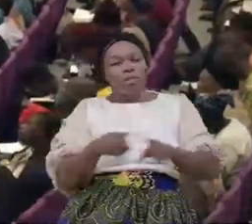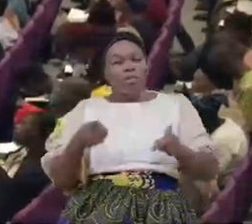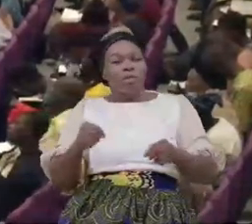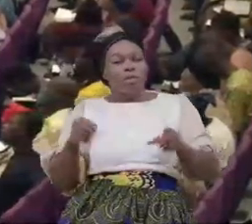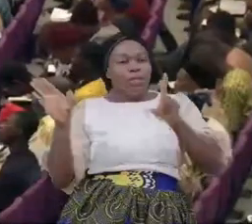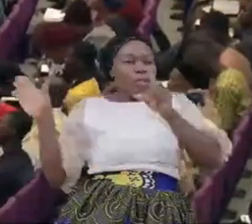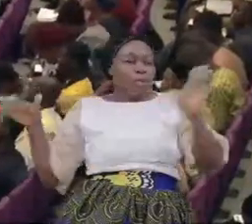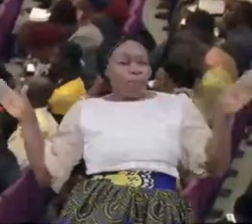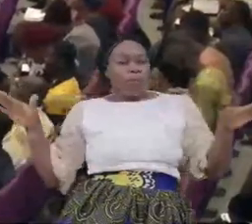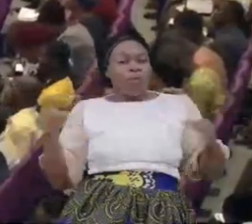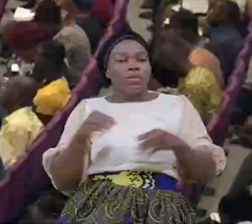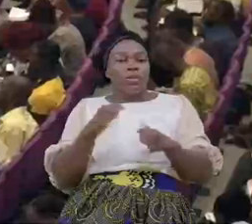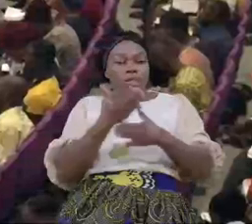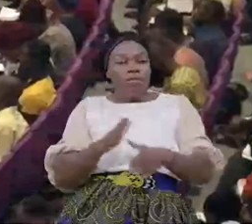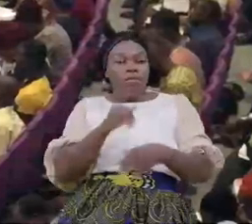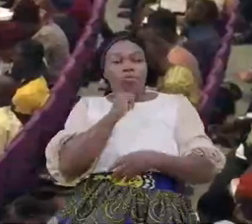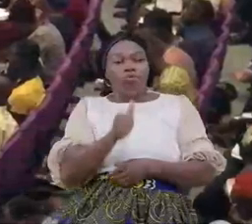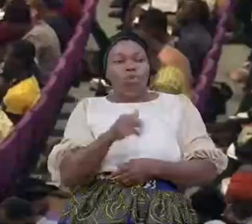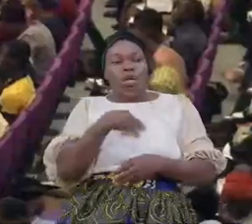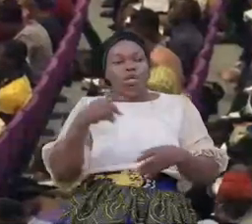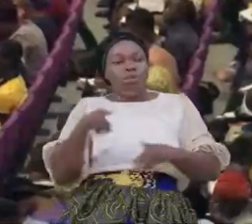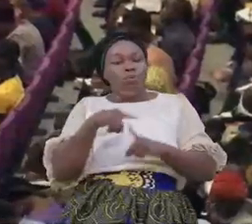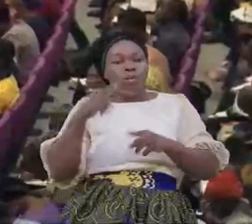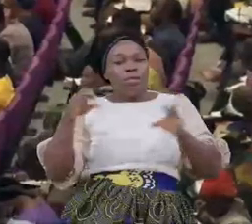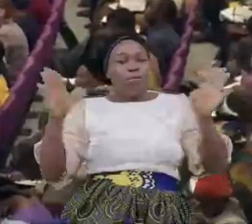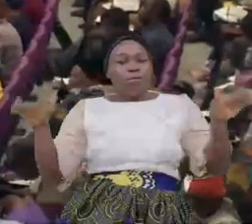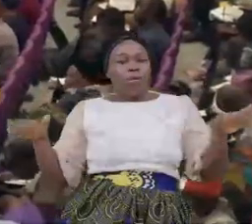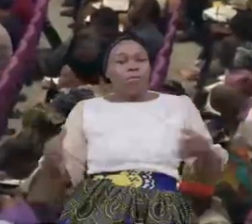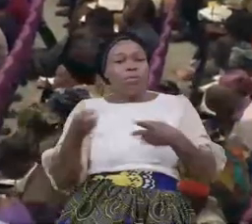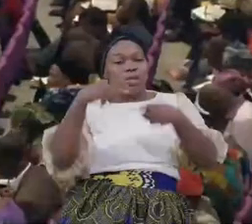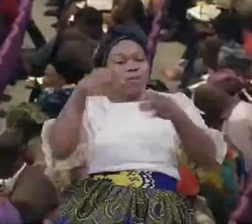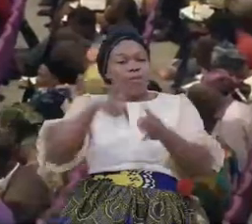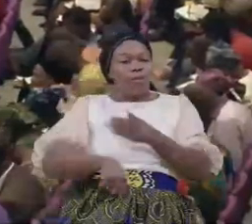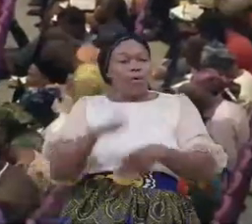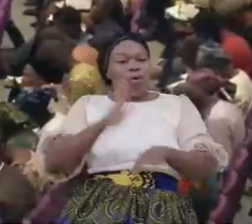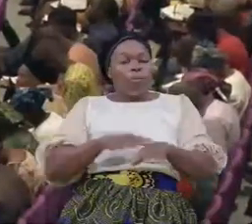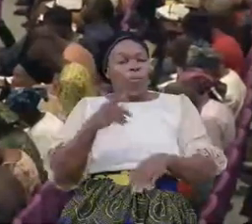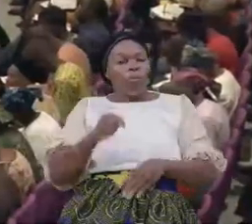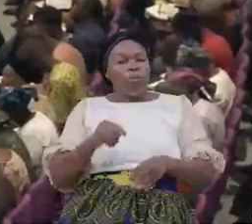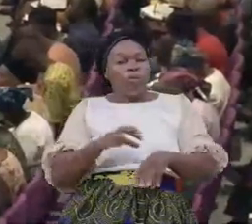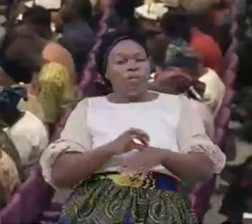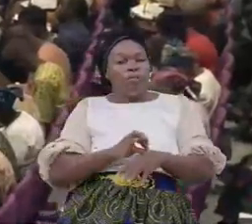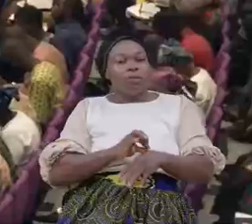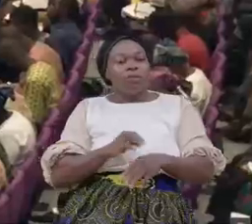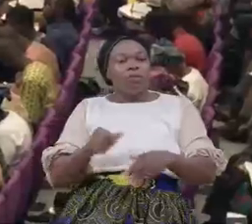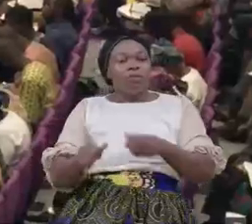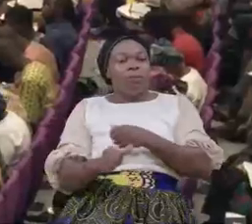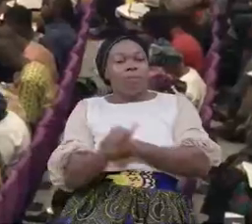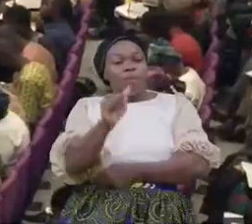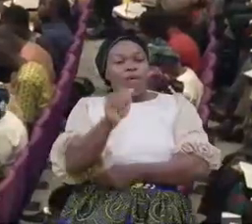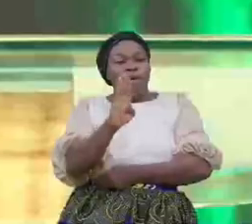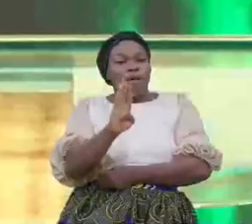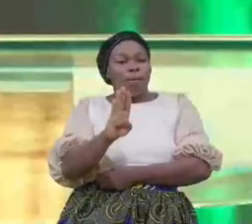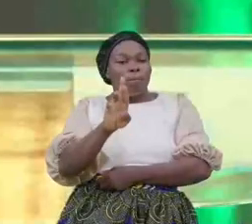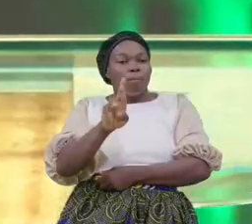partagea point les oiseaux. Les oiseaux de proie s'abattirent sur les cadavres et Abraham les